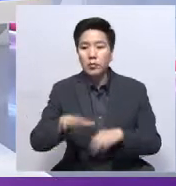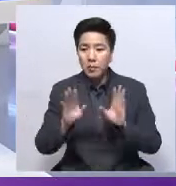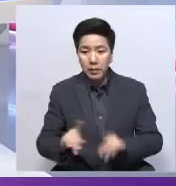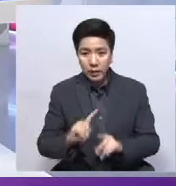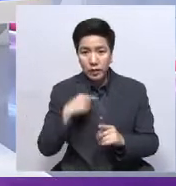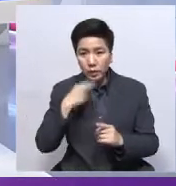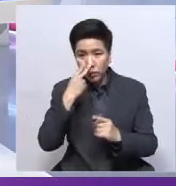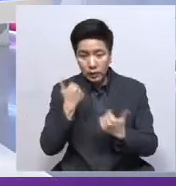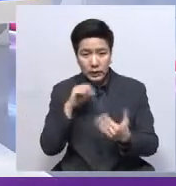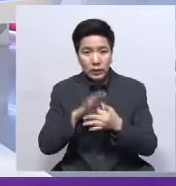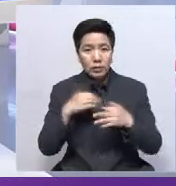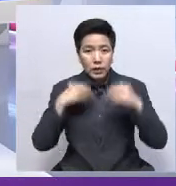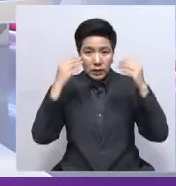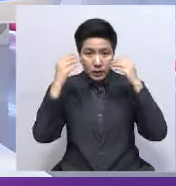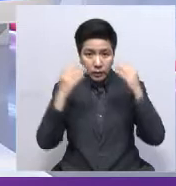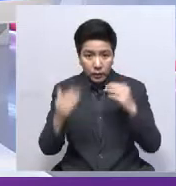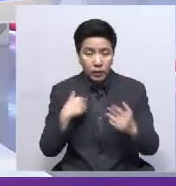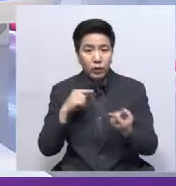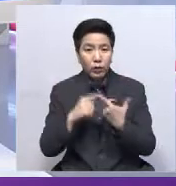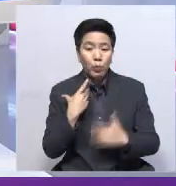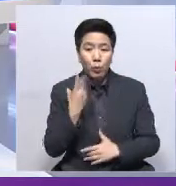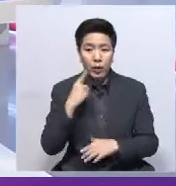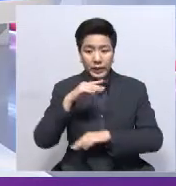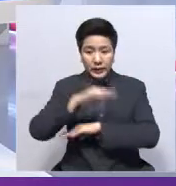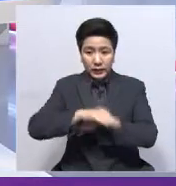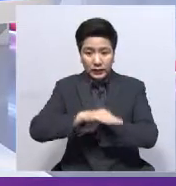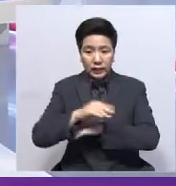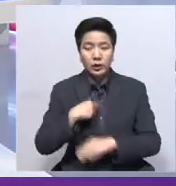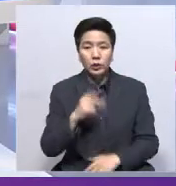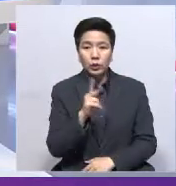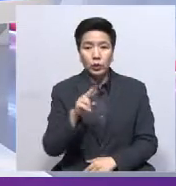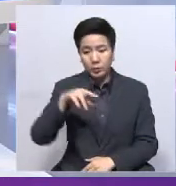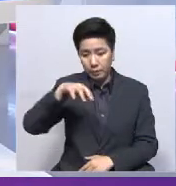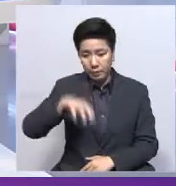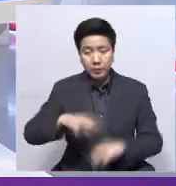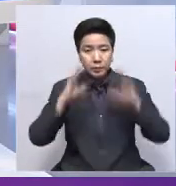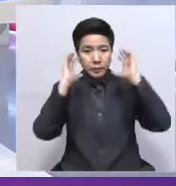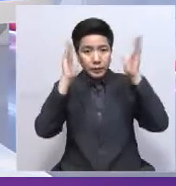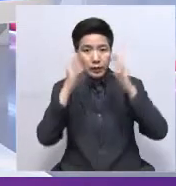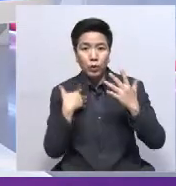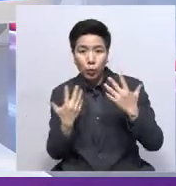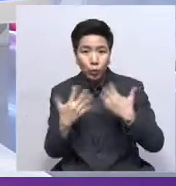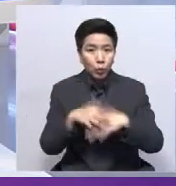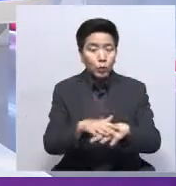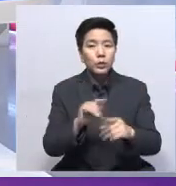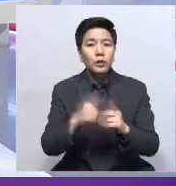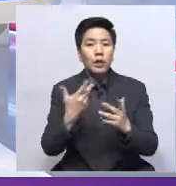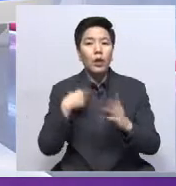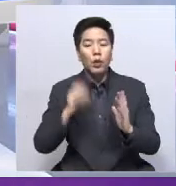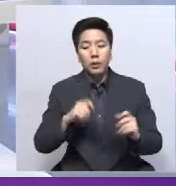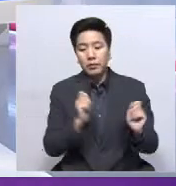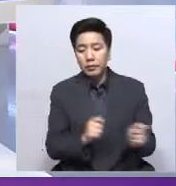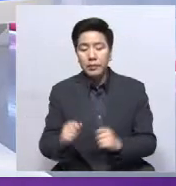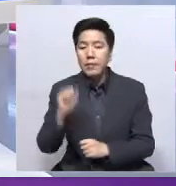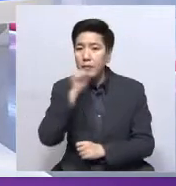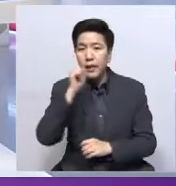จะมีกิจกรรมหลากหลายรูปแบบนะครับและเมื่อวานนี้ในช่วงเย็นนะครับกรมประชาสัมพันธ์ก็ได้เป็นส่วนหนึ่งของกิจกรรมนี้นะครับก็คือการพาวงดนตรีก